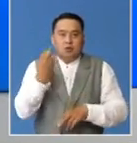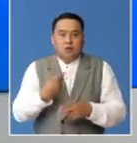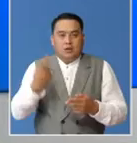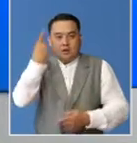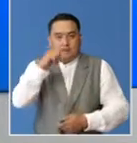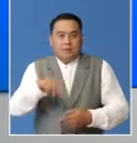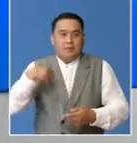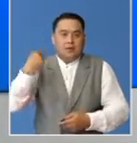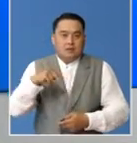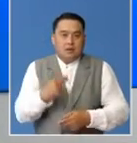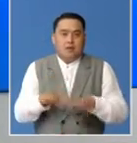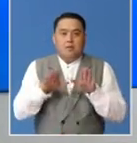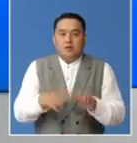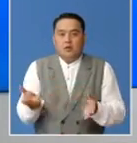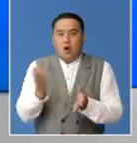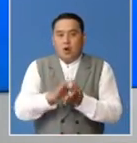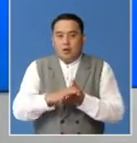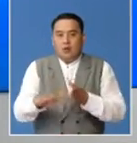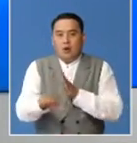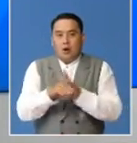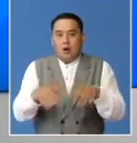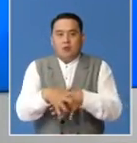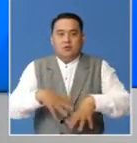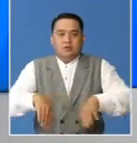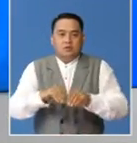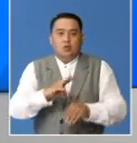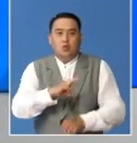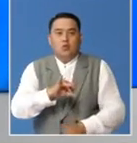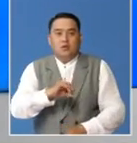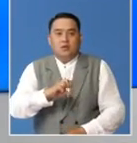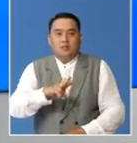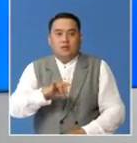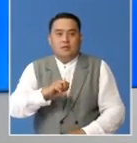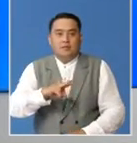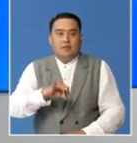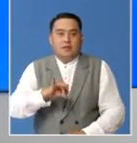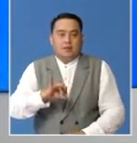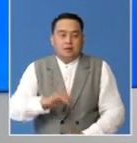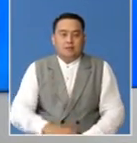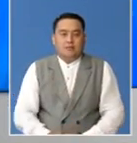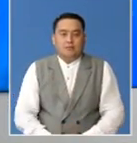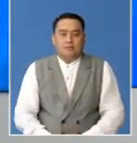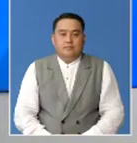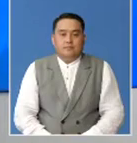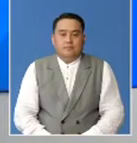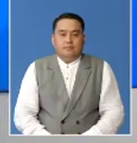социальных инициатив на местах ознакомились члены Республиканского общественного совета Нуртай Сабилянов и Абылай